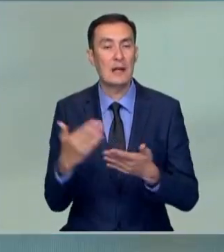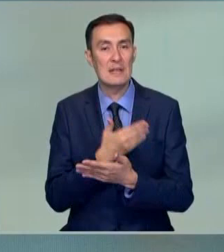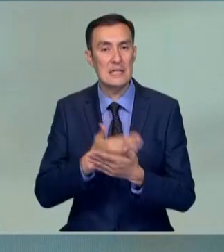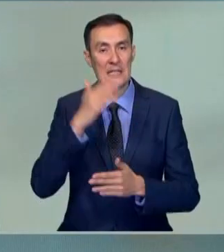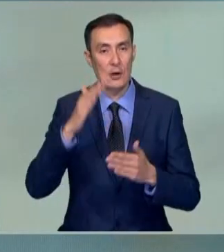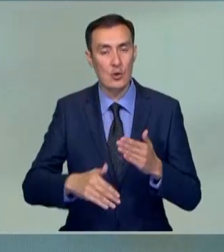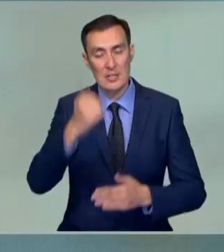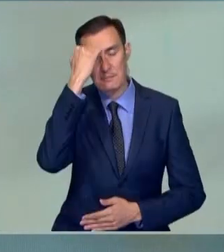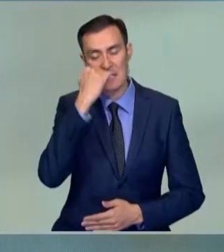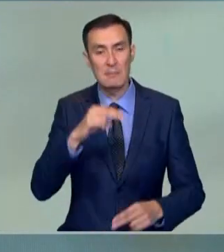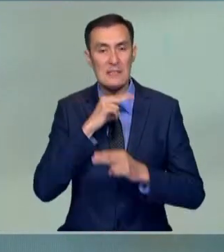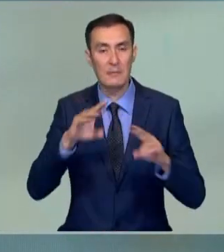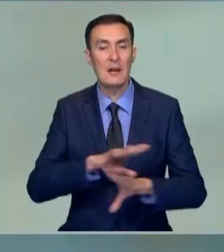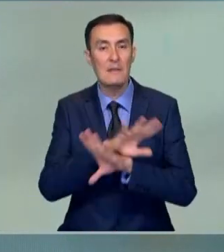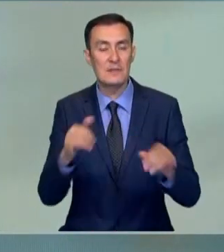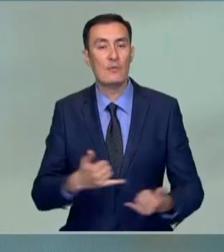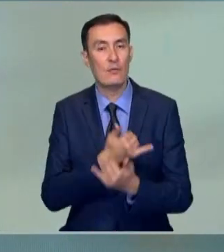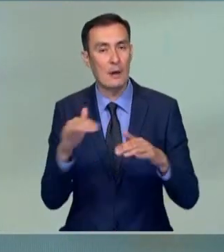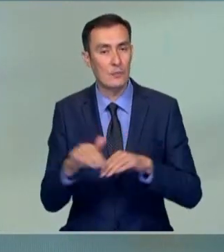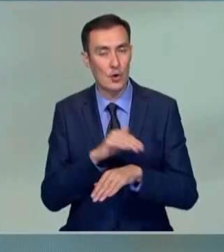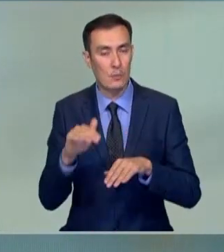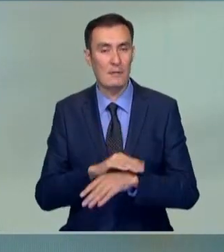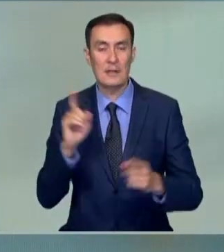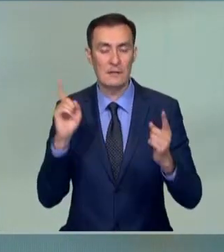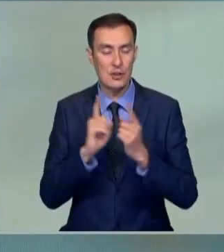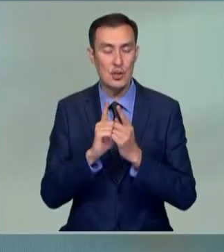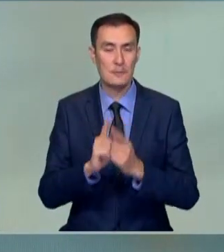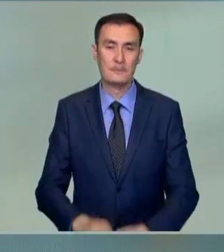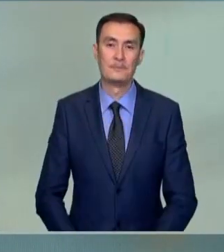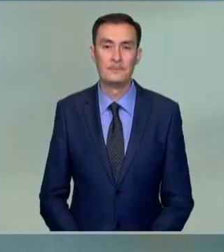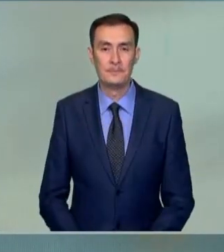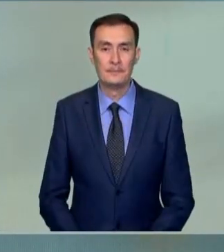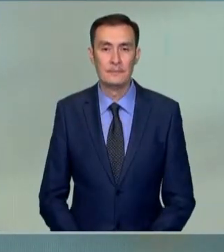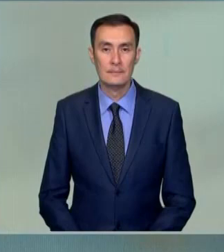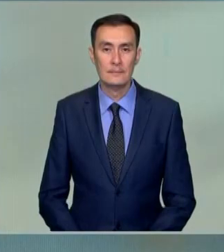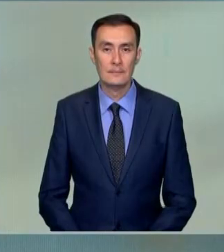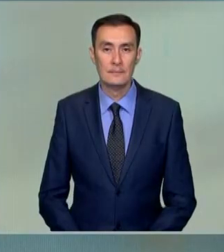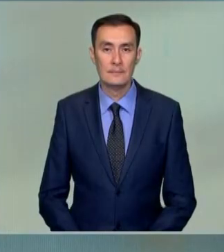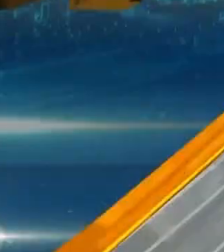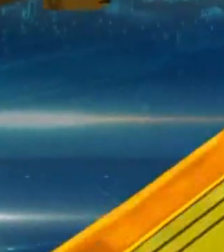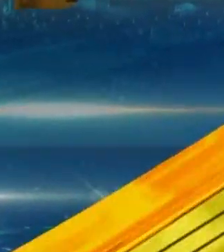рассказать. Далее не пропустите программу «Быздан Назарда». Я же с вами прощаюсь. Всего доброго и до свидания.